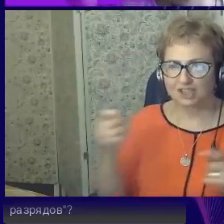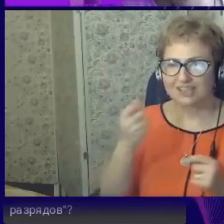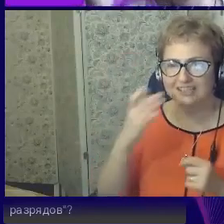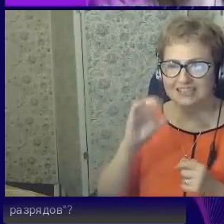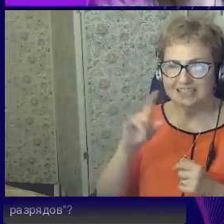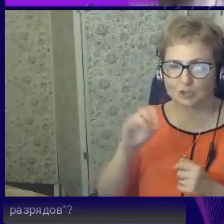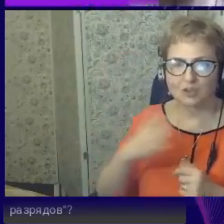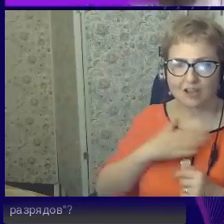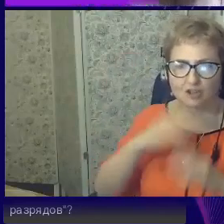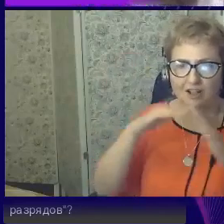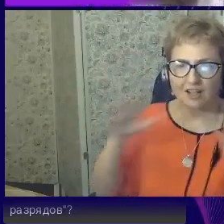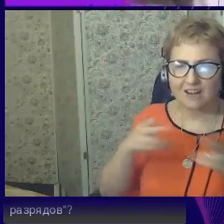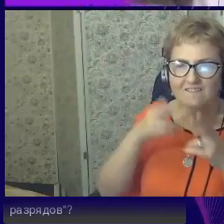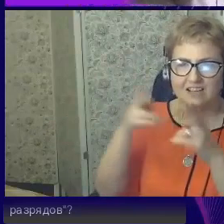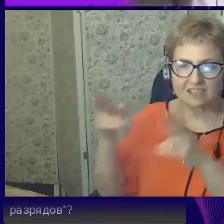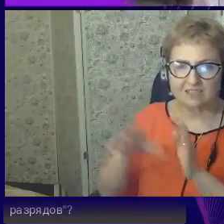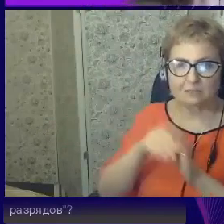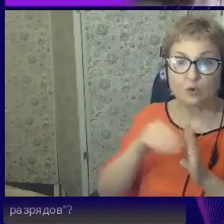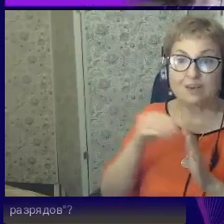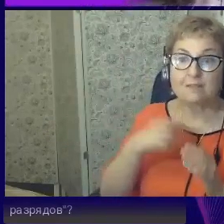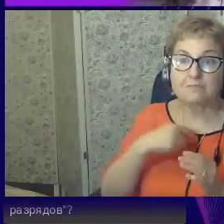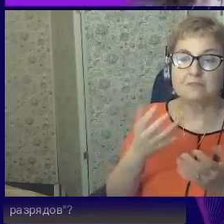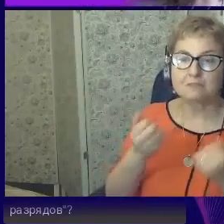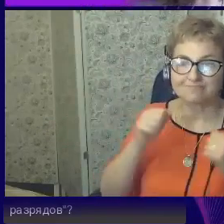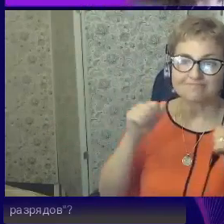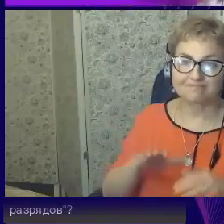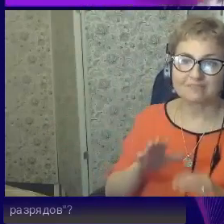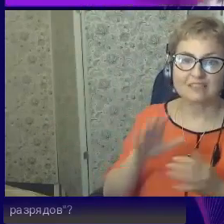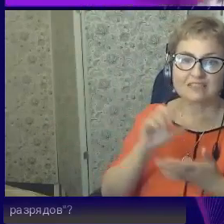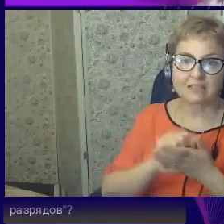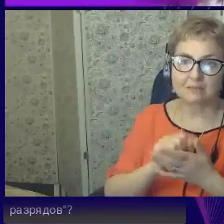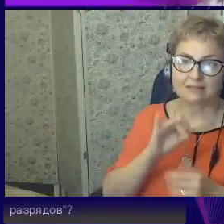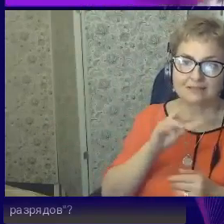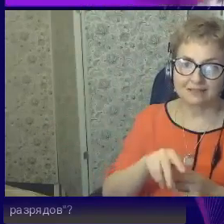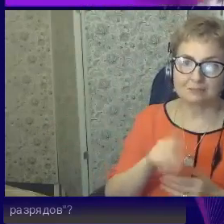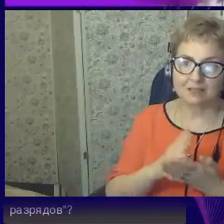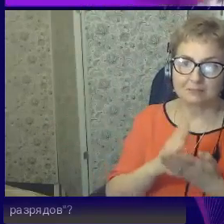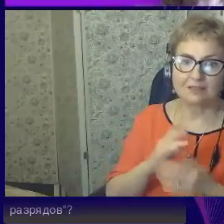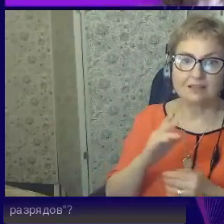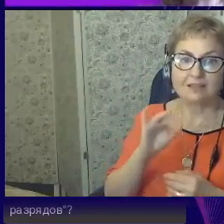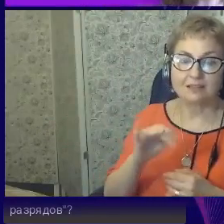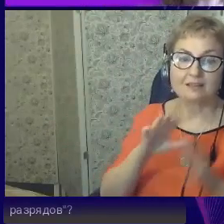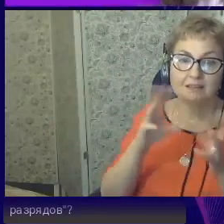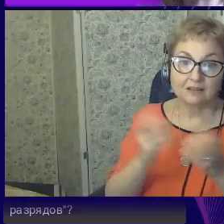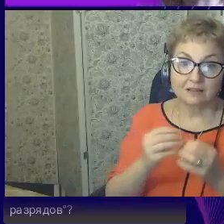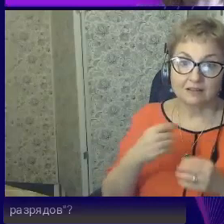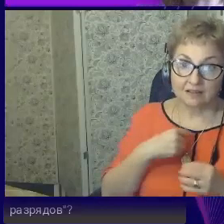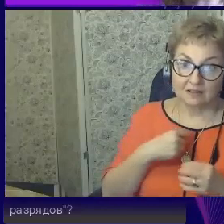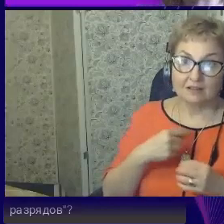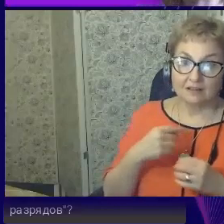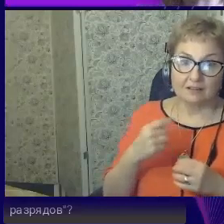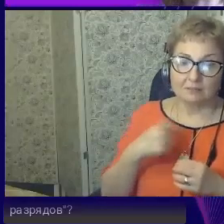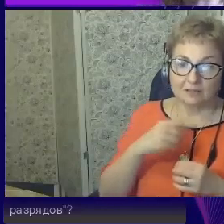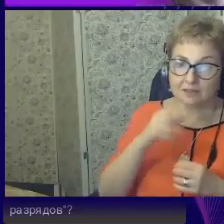вот лагерей и выездных сборов. Поэтому мы приняли решение заниматься именно им. И, в общем-то, я бы сказала, что не